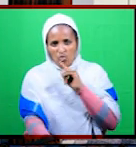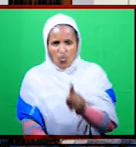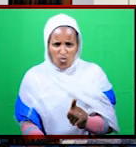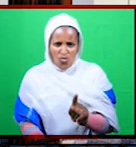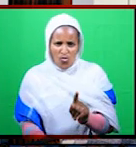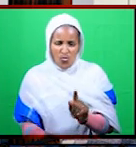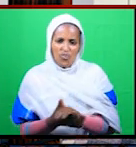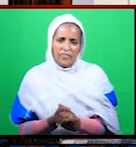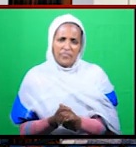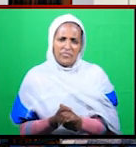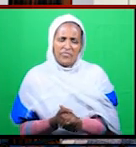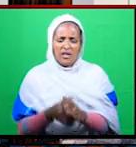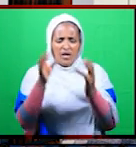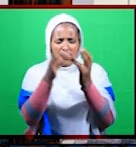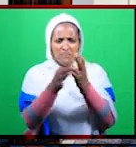አካላት ናቸው።